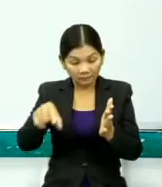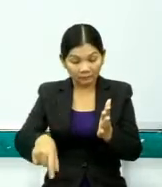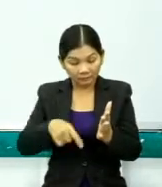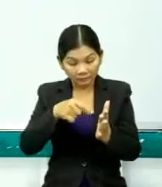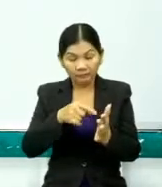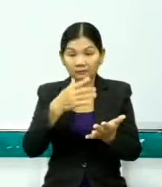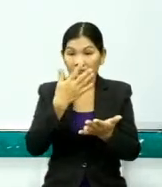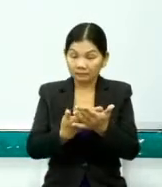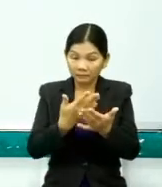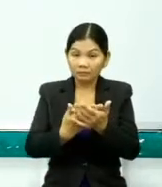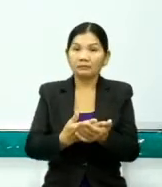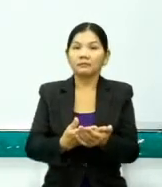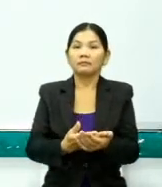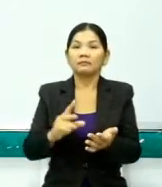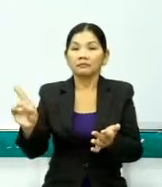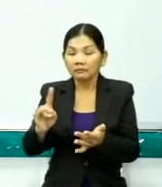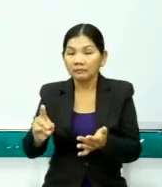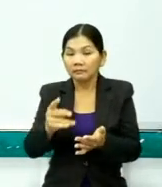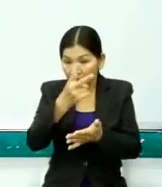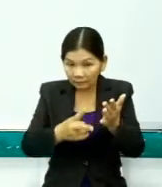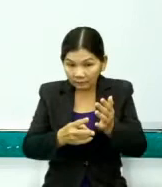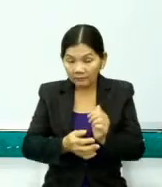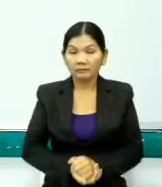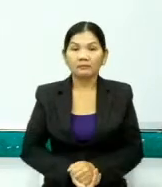chmô tu ăn sát ở vầy cơn